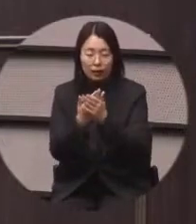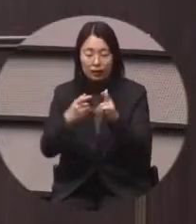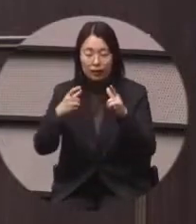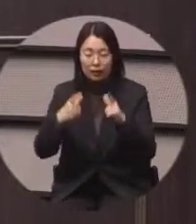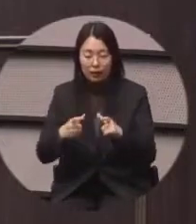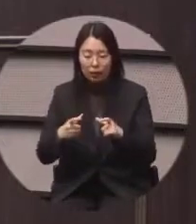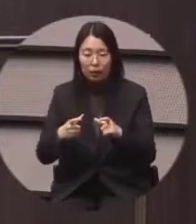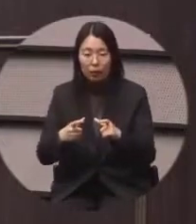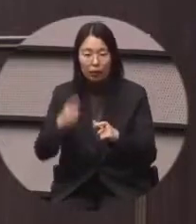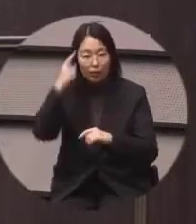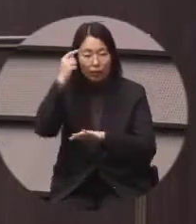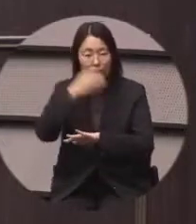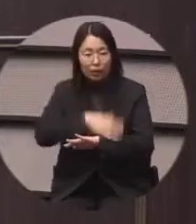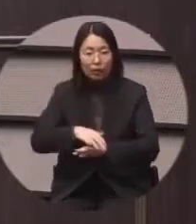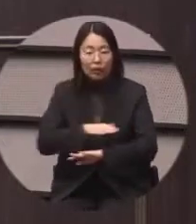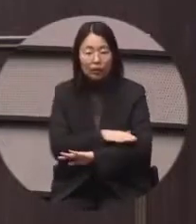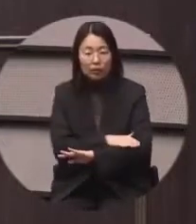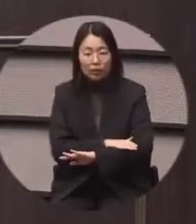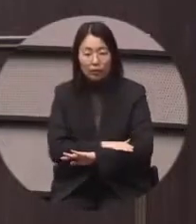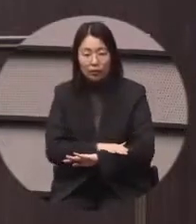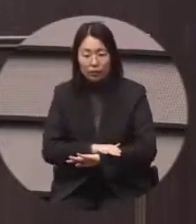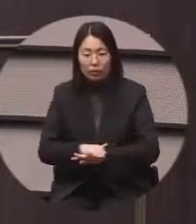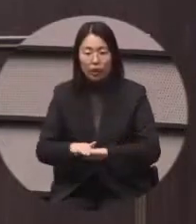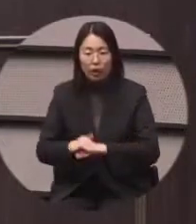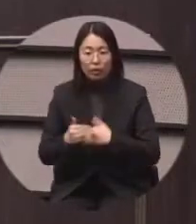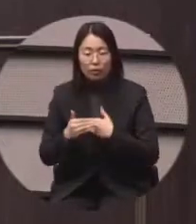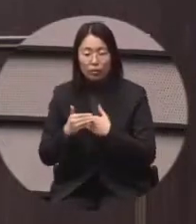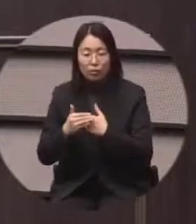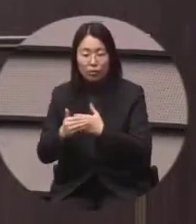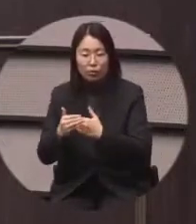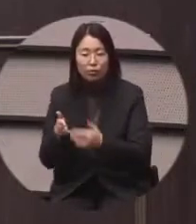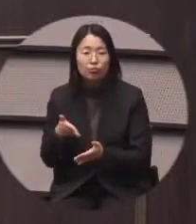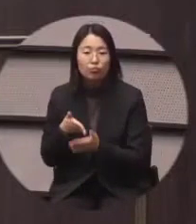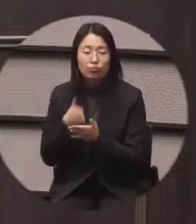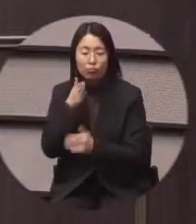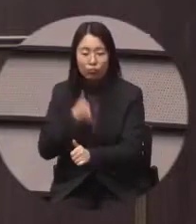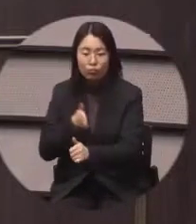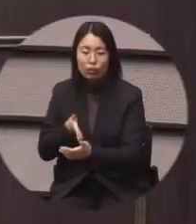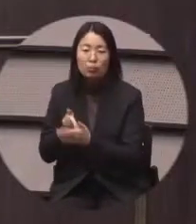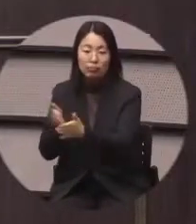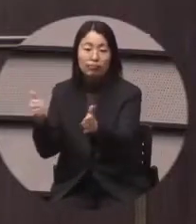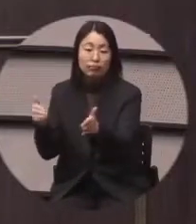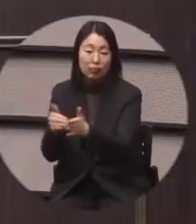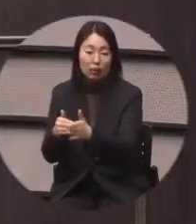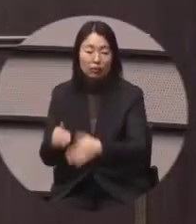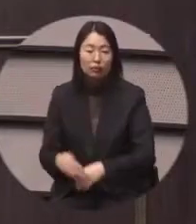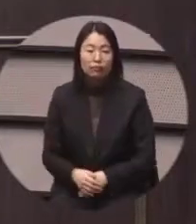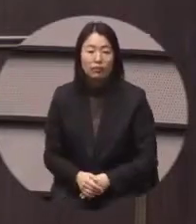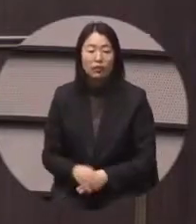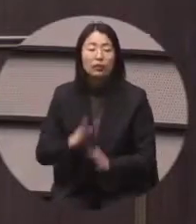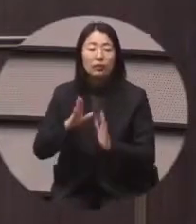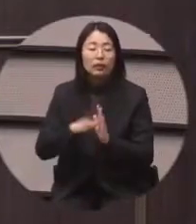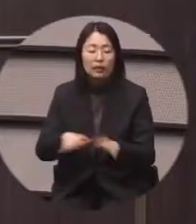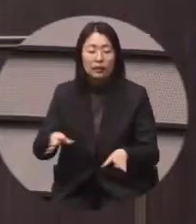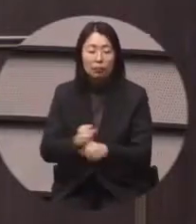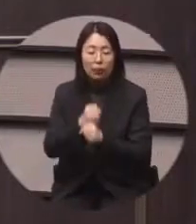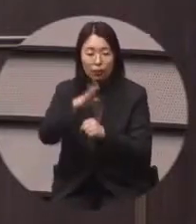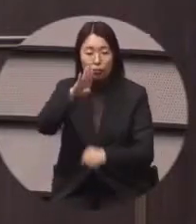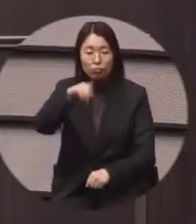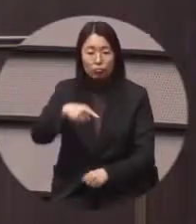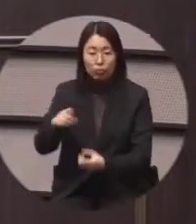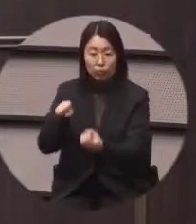개발계획 수립을 잘 추진해 줄 것을 주문한 바 있습니다. 당시 집행부의